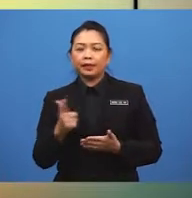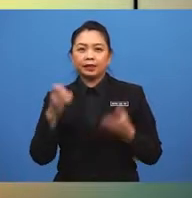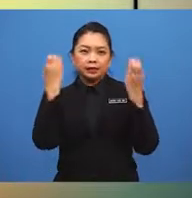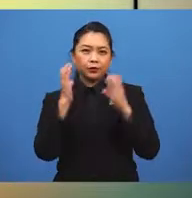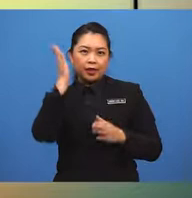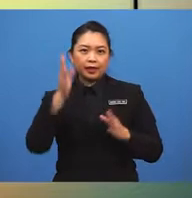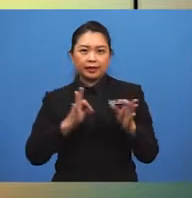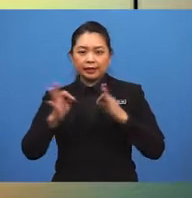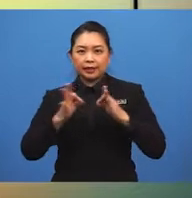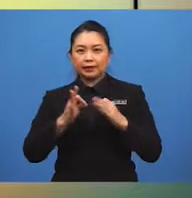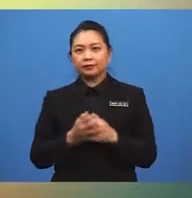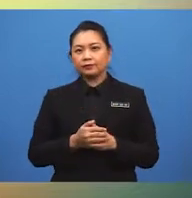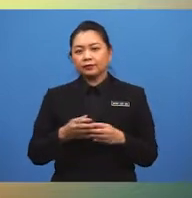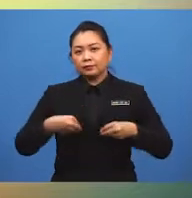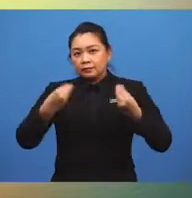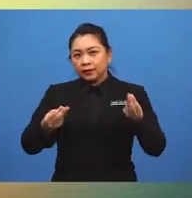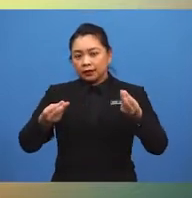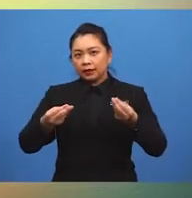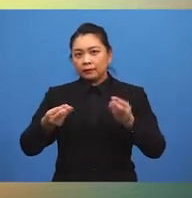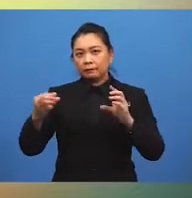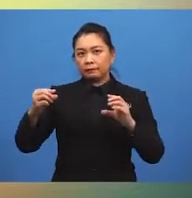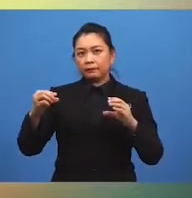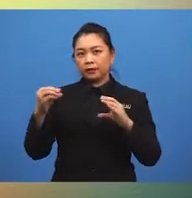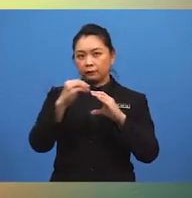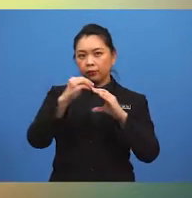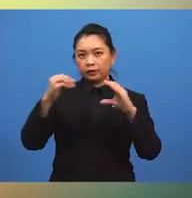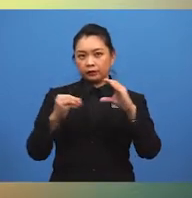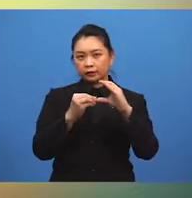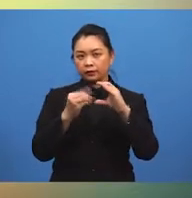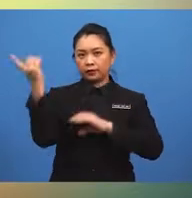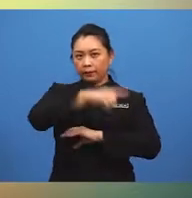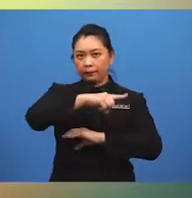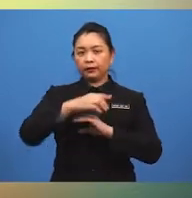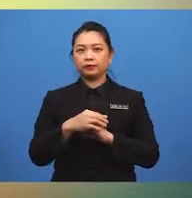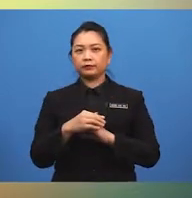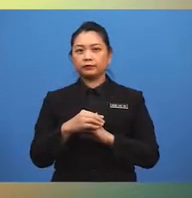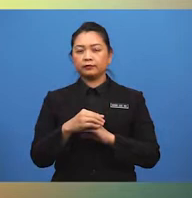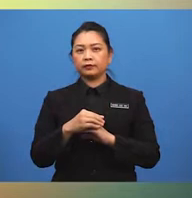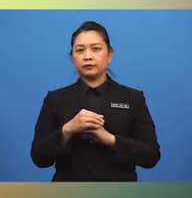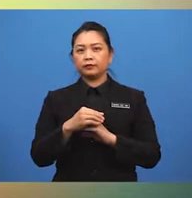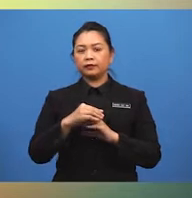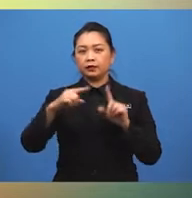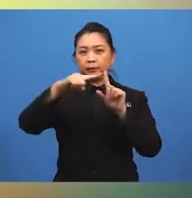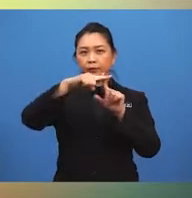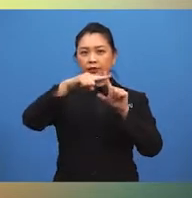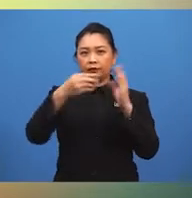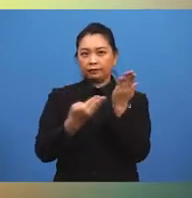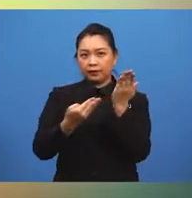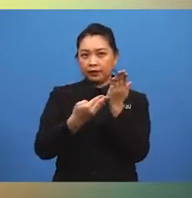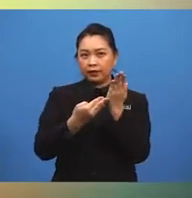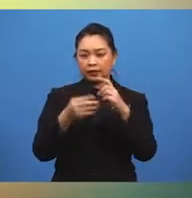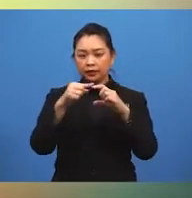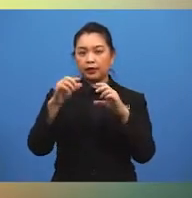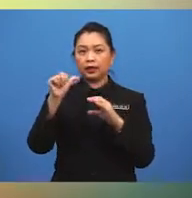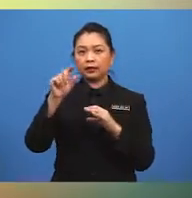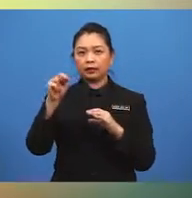Baiklah, cikgu akan terangkan. Bagi penyambungan pincang ke depan, terminal positif bateri disambungkan